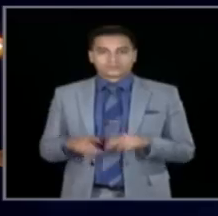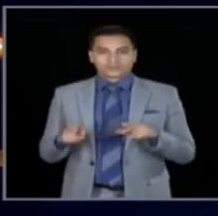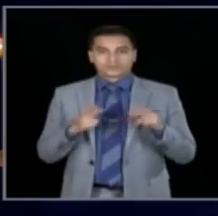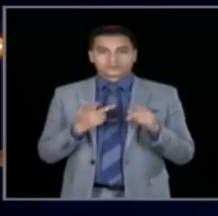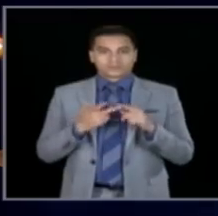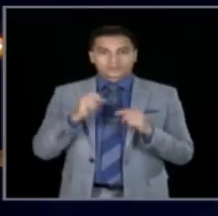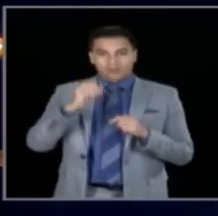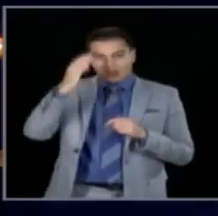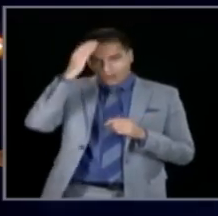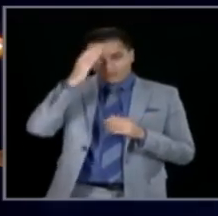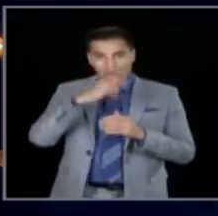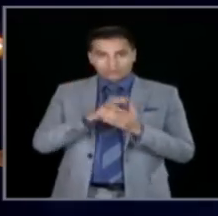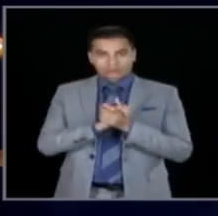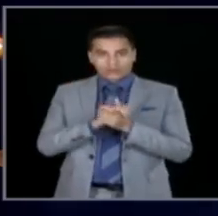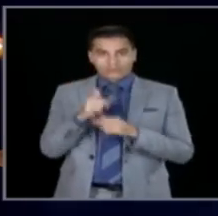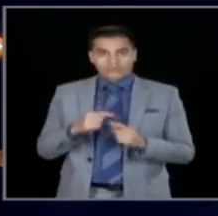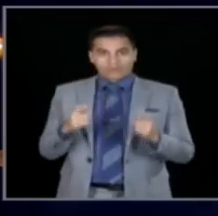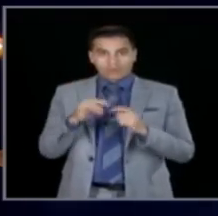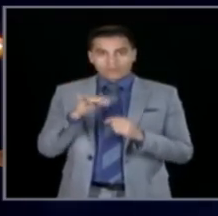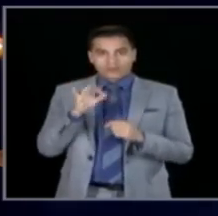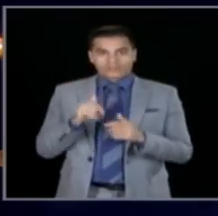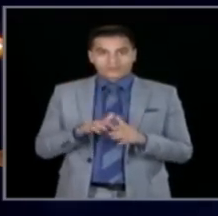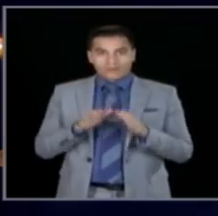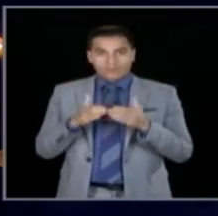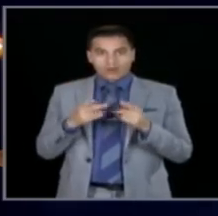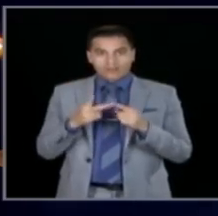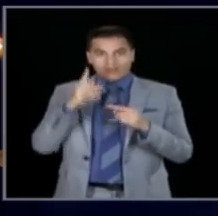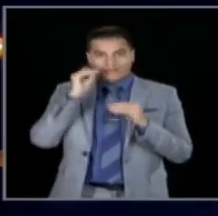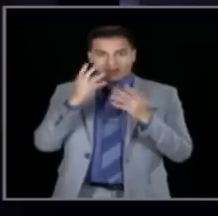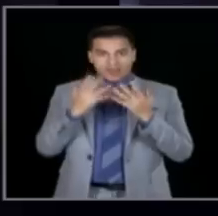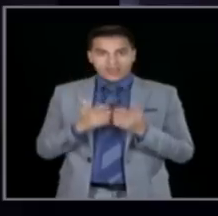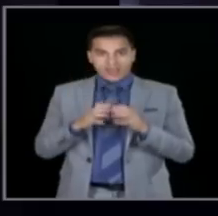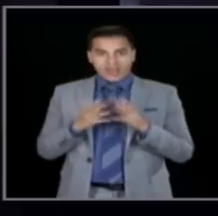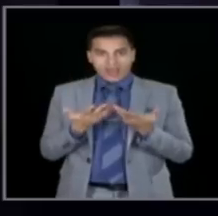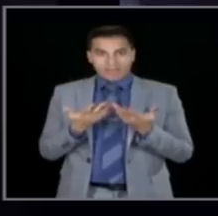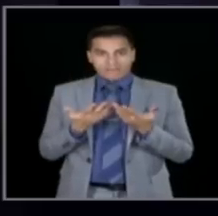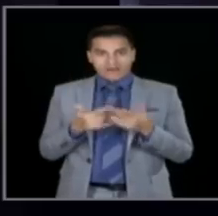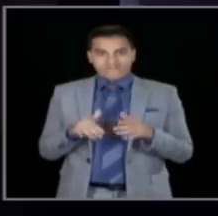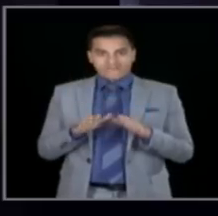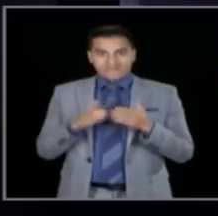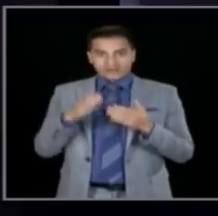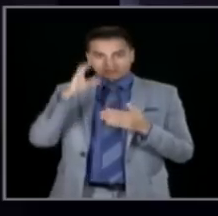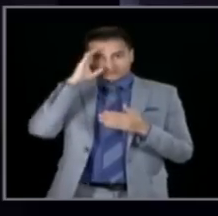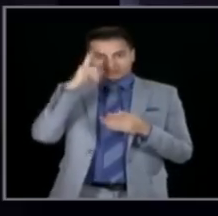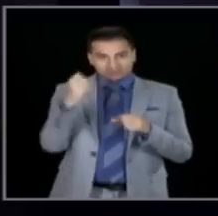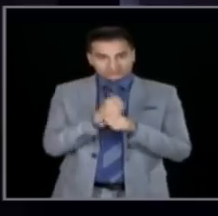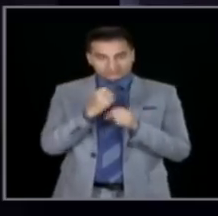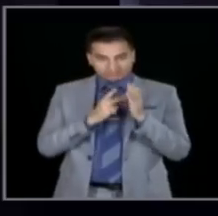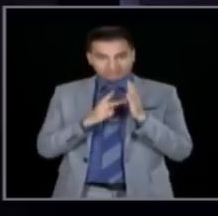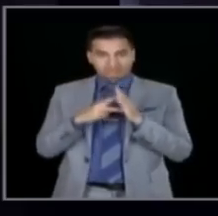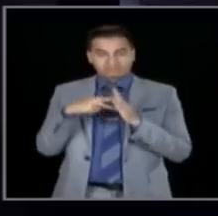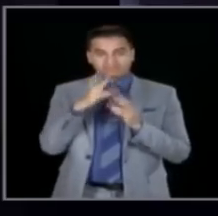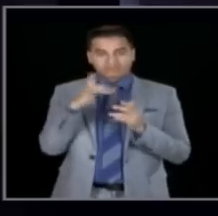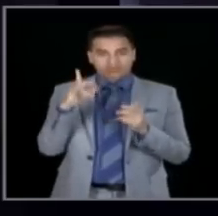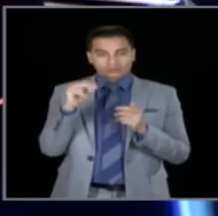الموسم الثالث عباقرة الأصحاب، ومباراة مهمة في المجموعة الثانية، وهفكركم بالنتيجة. فريق الزمالك متقدم 120